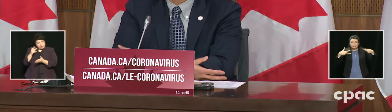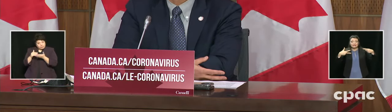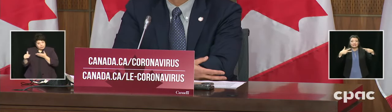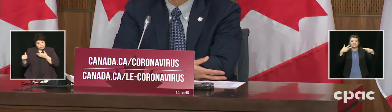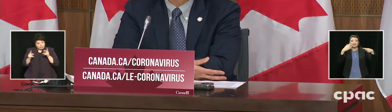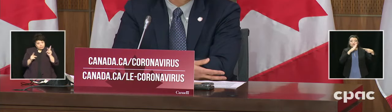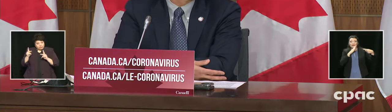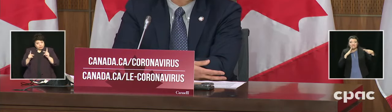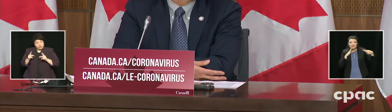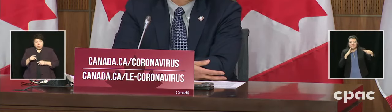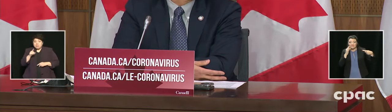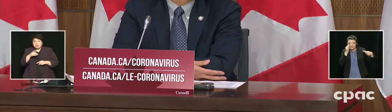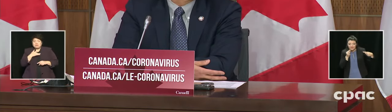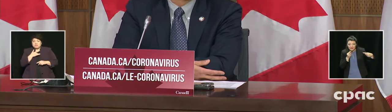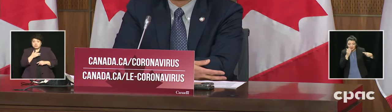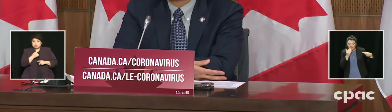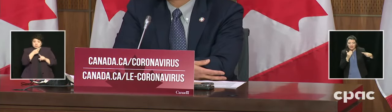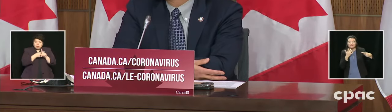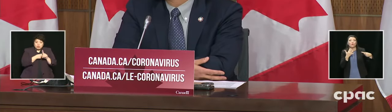en mars?